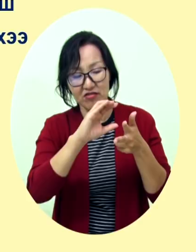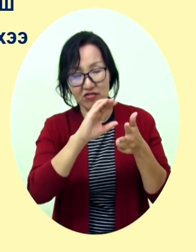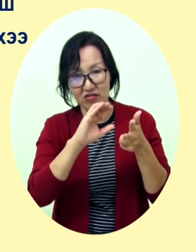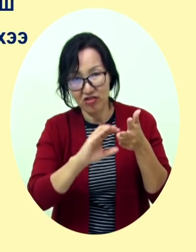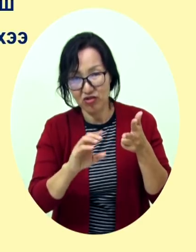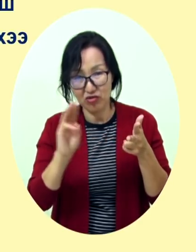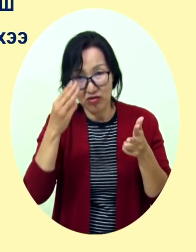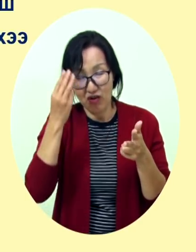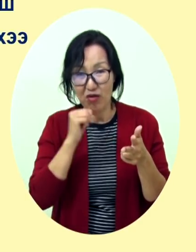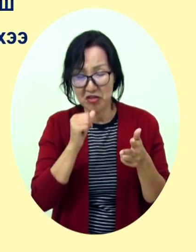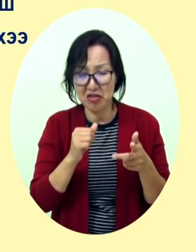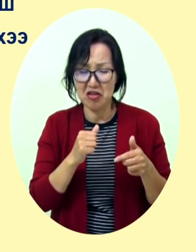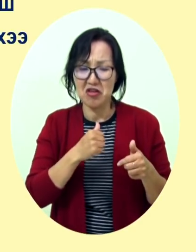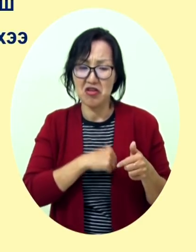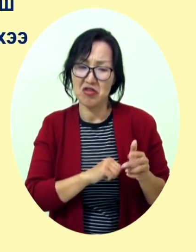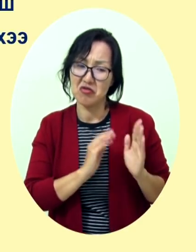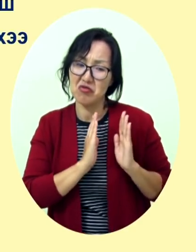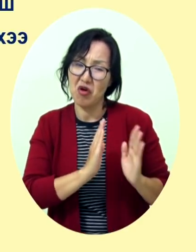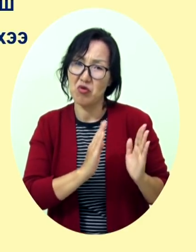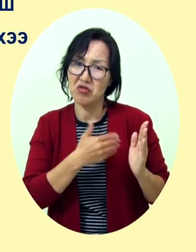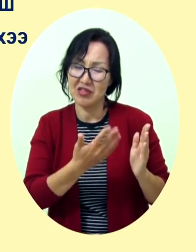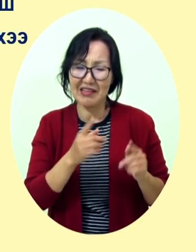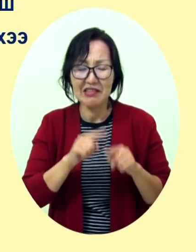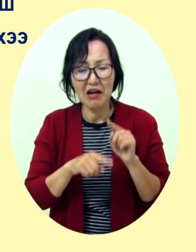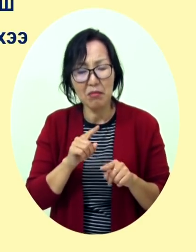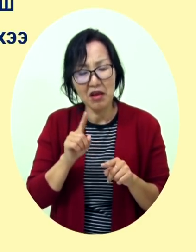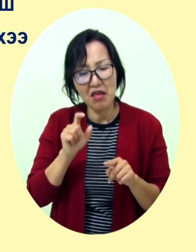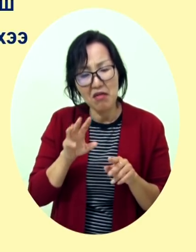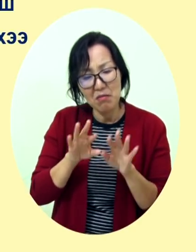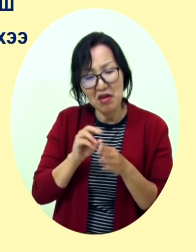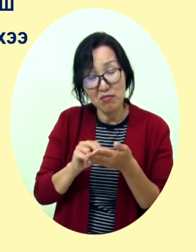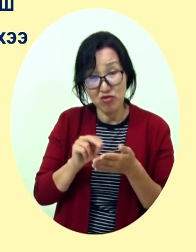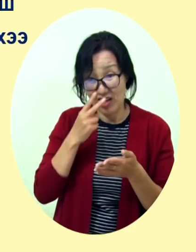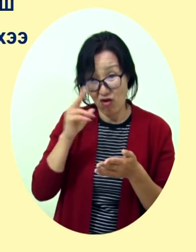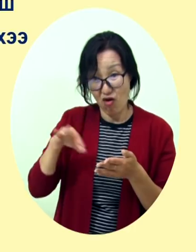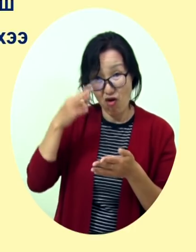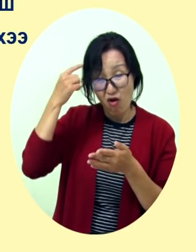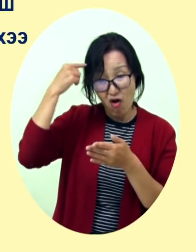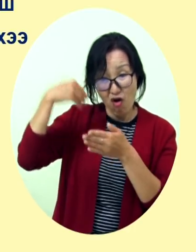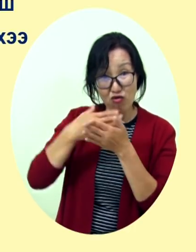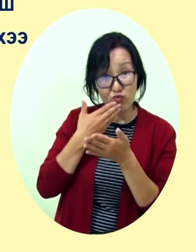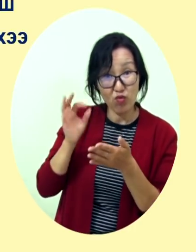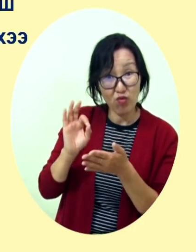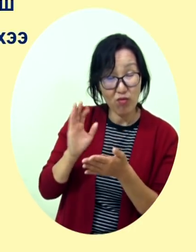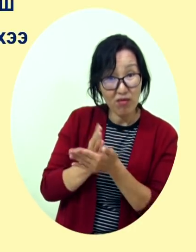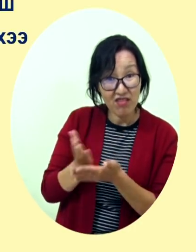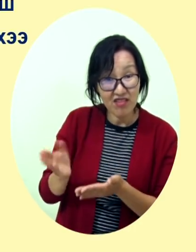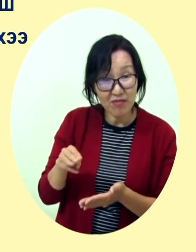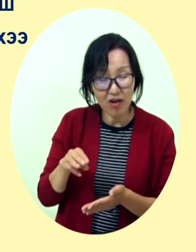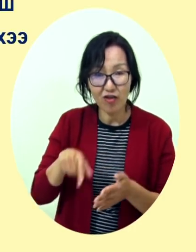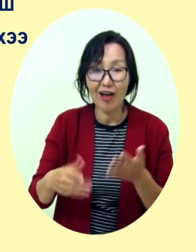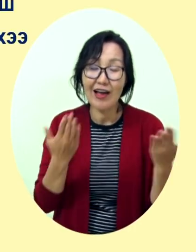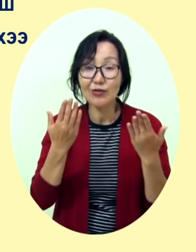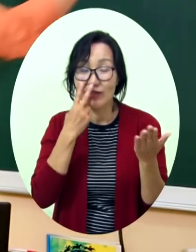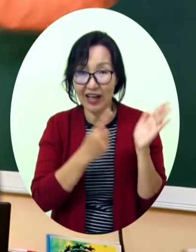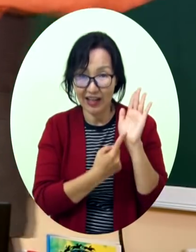биш, мөн хинт зориулж ямар хэм маягаар бичигдсэн ойлгомжгүй байна. За одоо тэгвэл бүгдээрээ самбраас